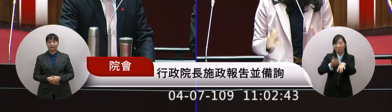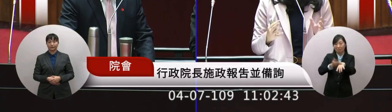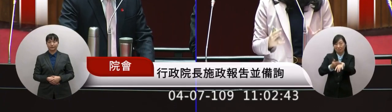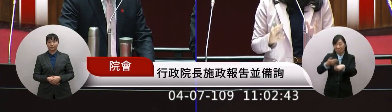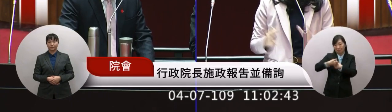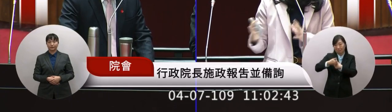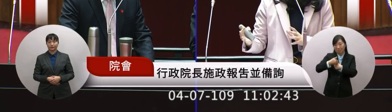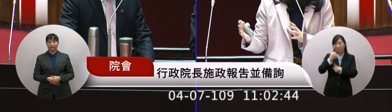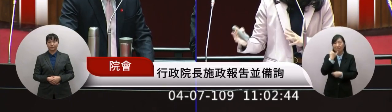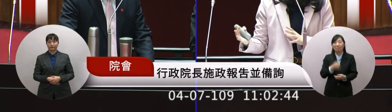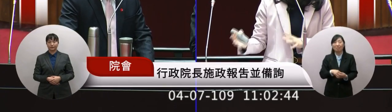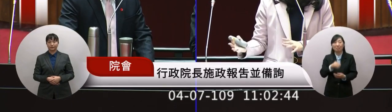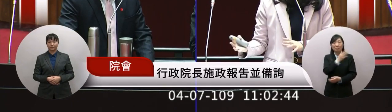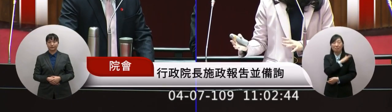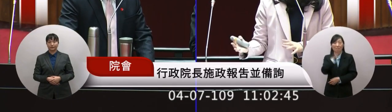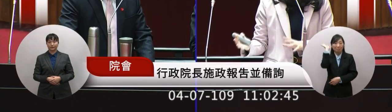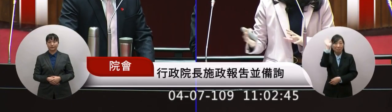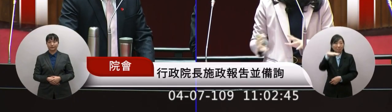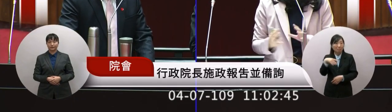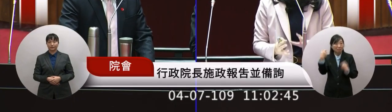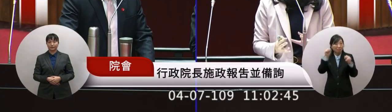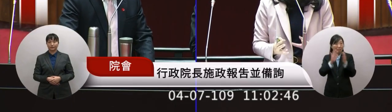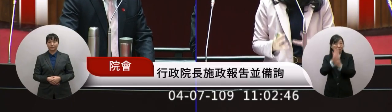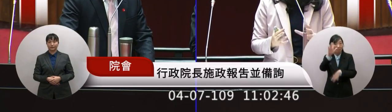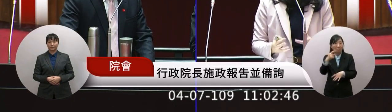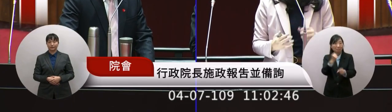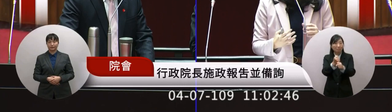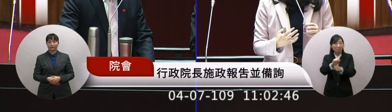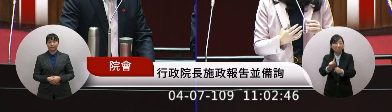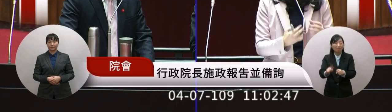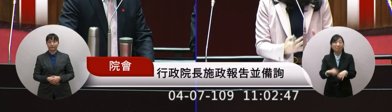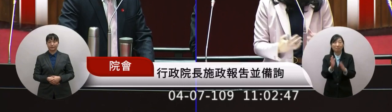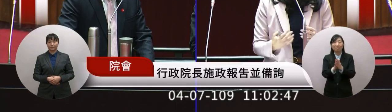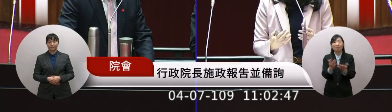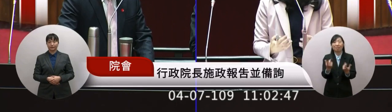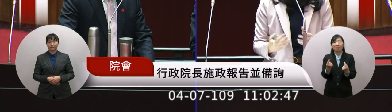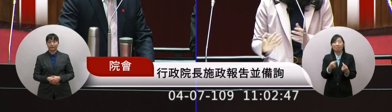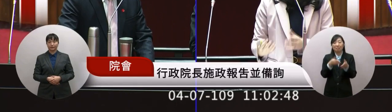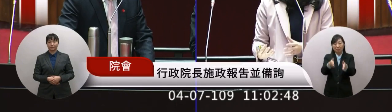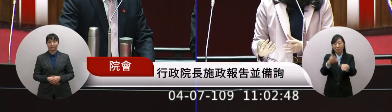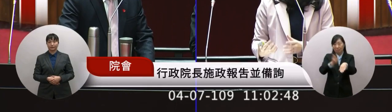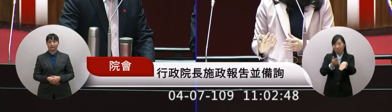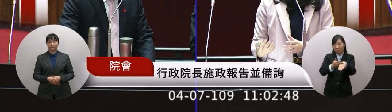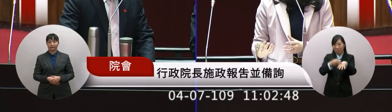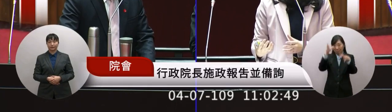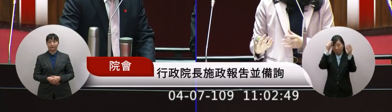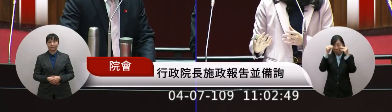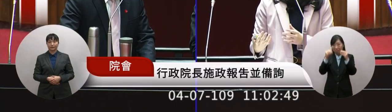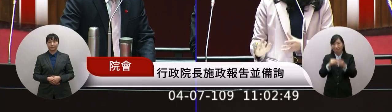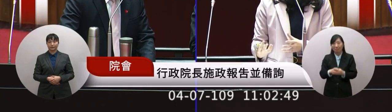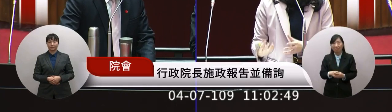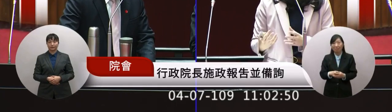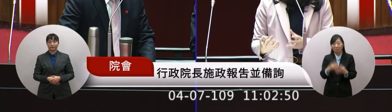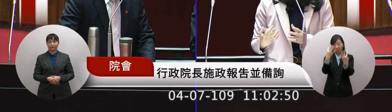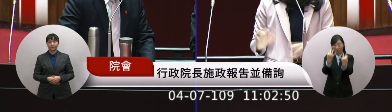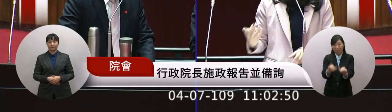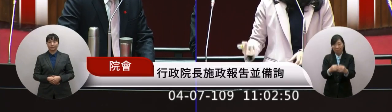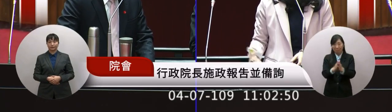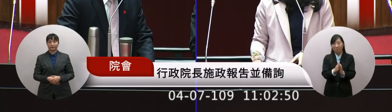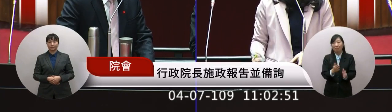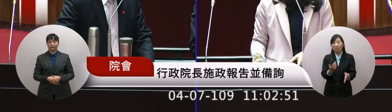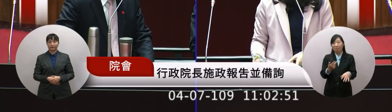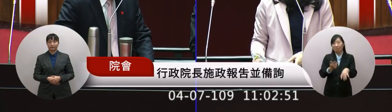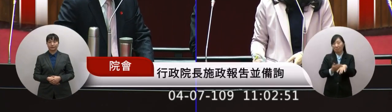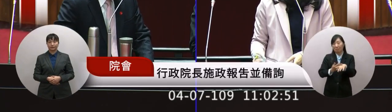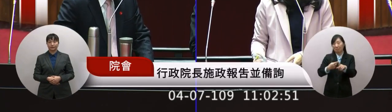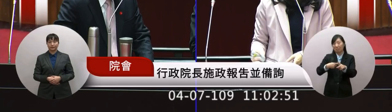养，不管他们未来进到各行各业，其实我相信他们对于这些科技的理解跟数据的一些能力，其实对于他们